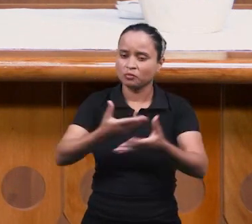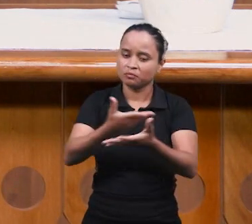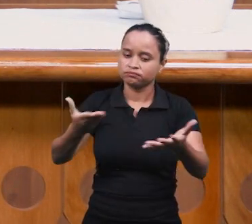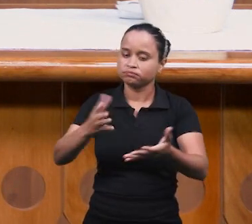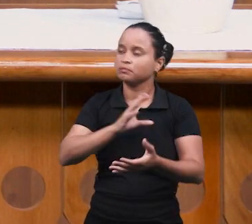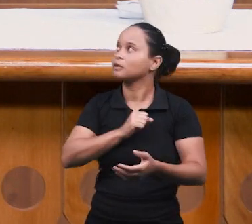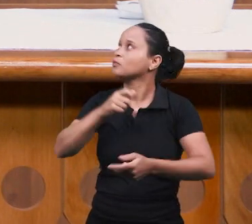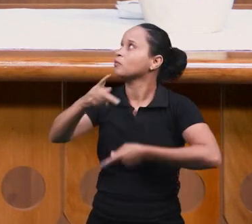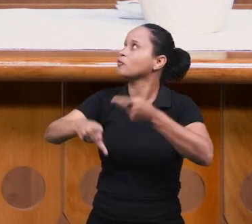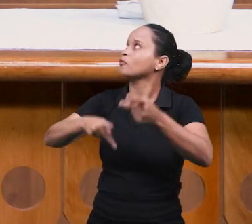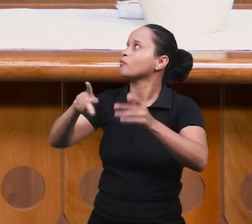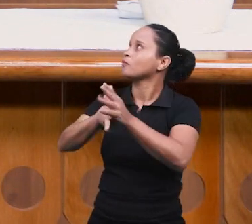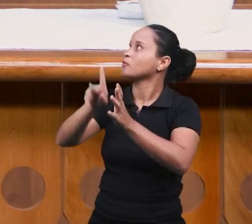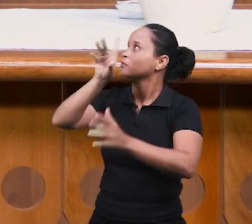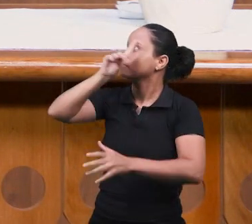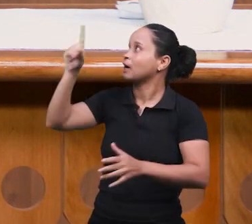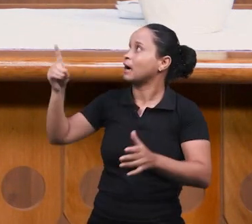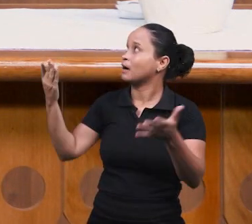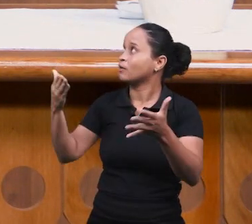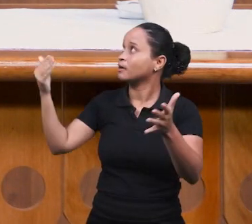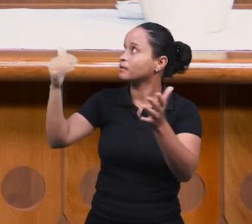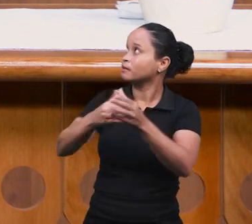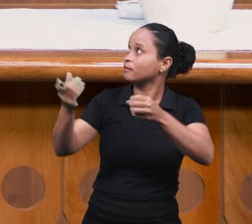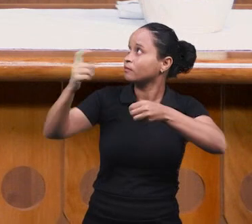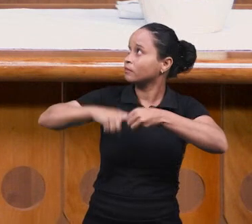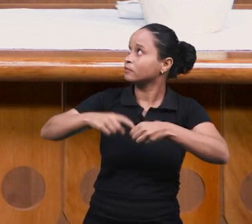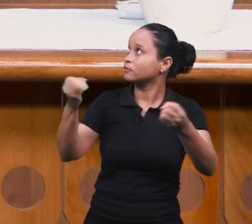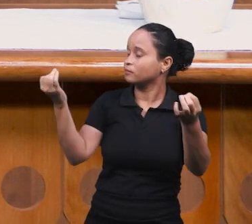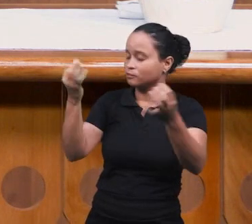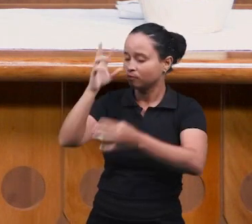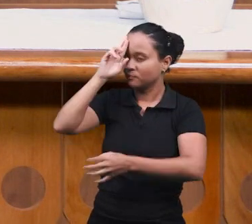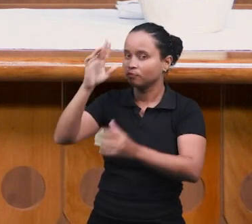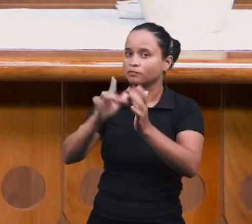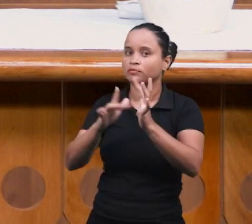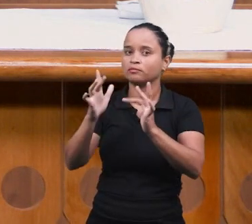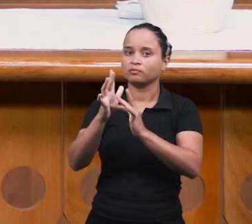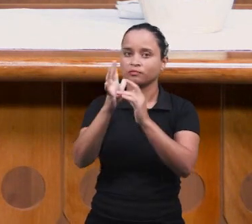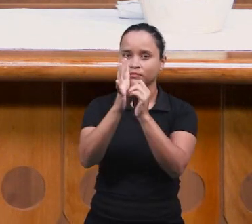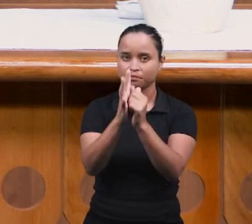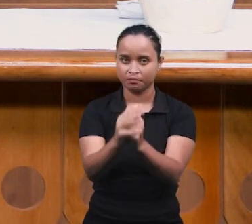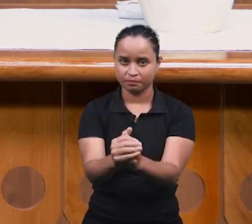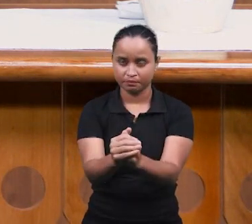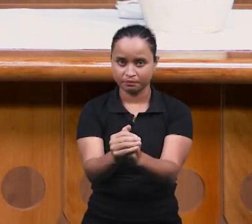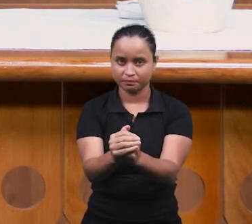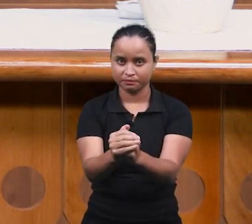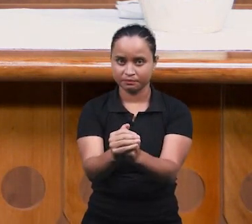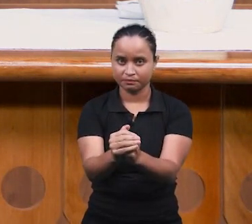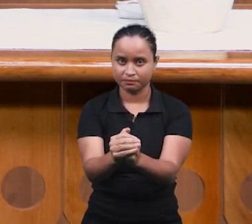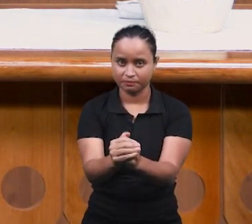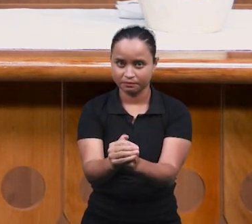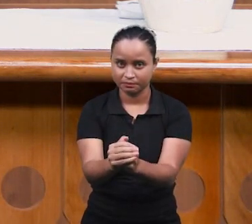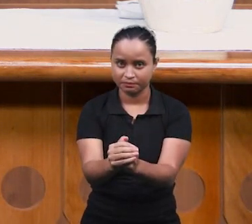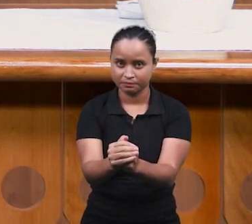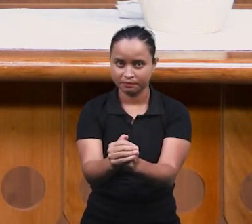de Dieu, maintenant et jusqu'au retour glorieux du Seigneur Jésus. Amen.